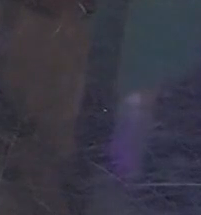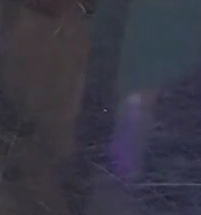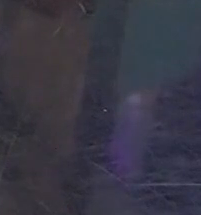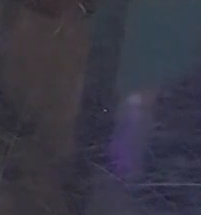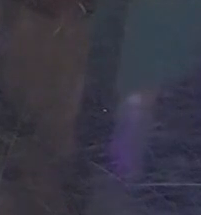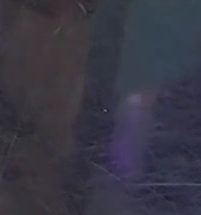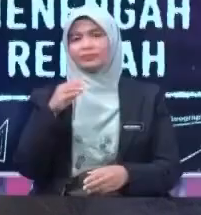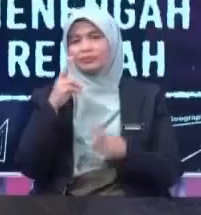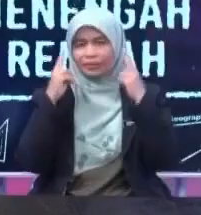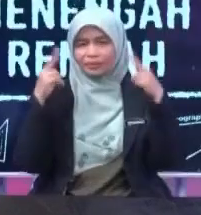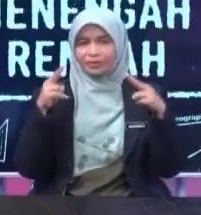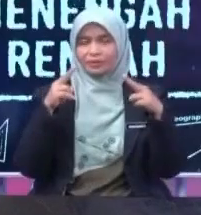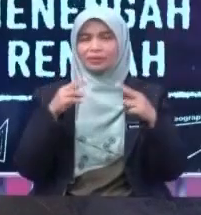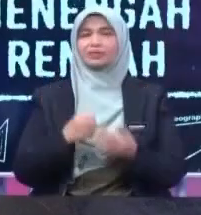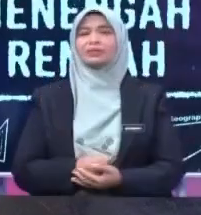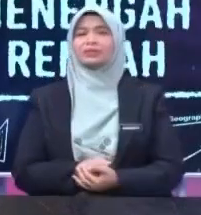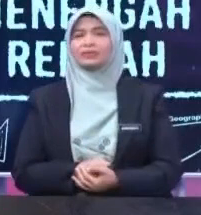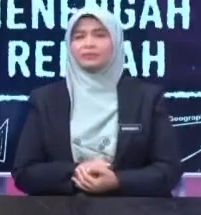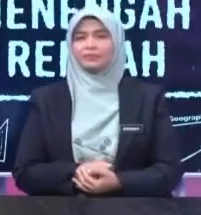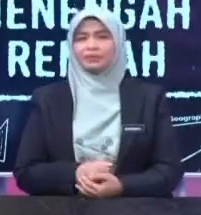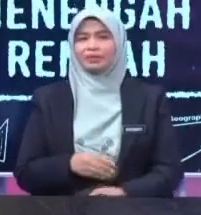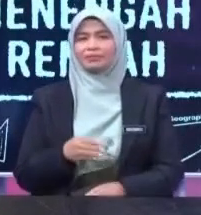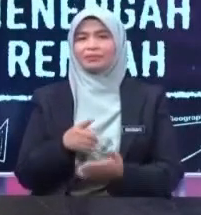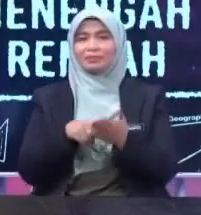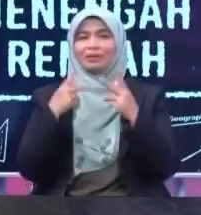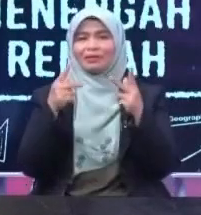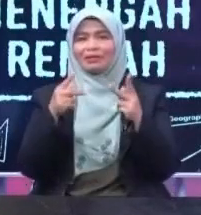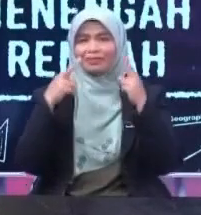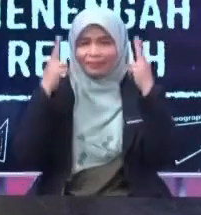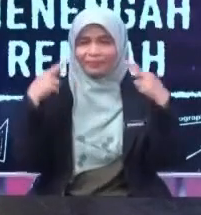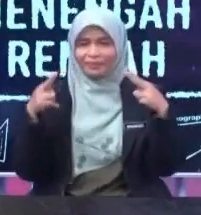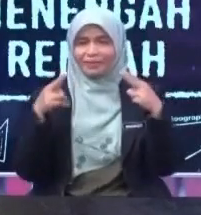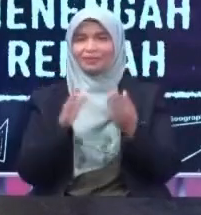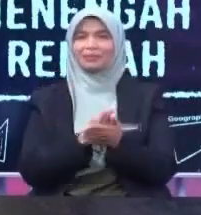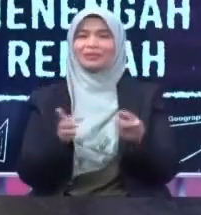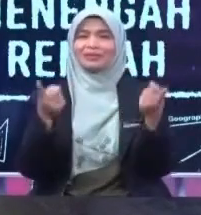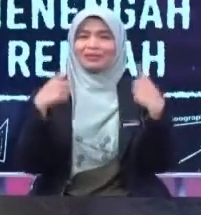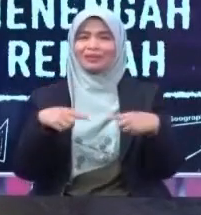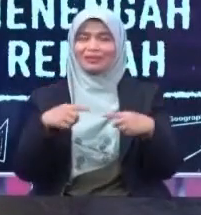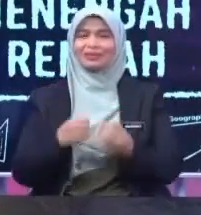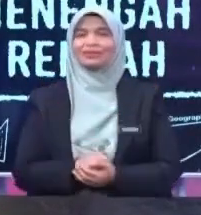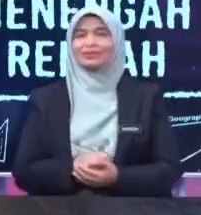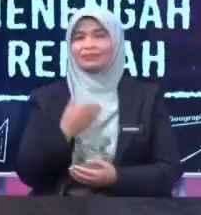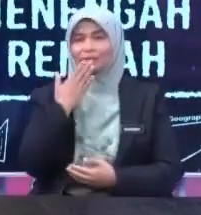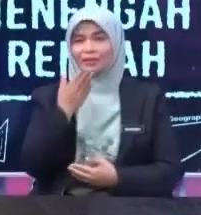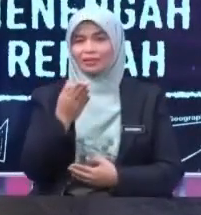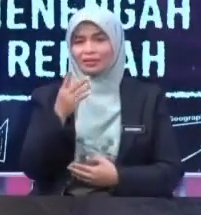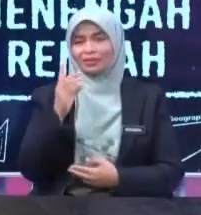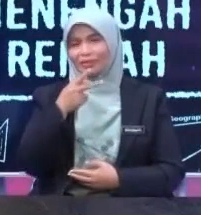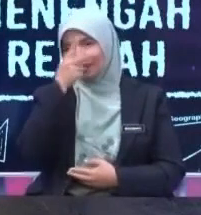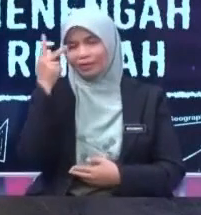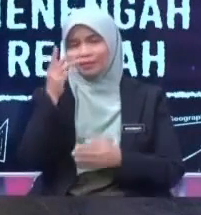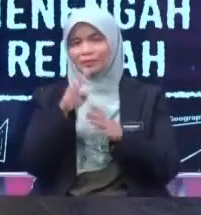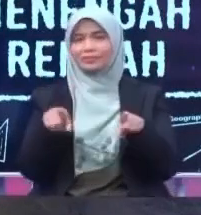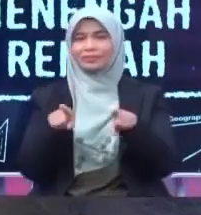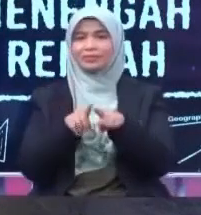Nur Hafizah Mat Isa. Apa khabar Ustazah? Alhamdulillah. Ahlan wa sahlan. Ahlan wa sahlan. Terima kasih Ustazah kerana bersama dengan kita pada